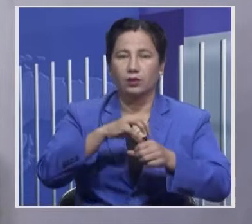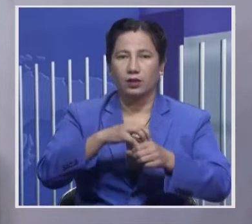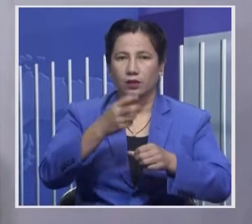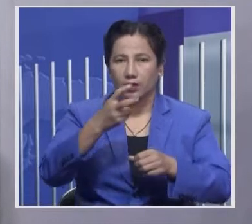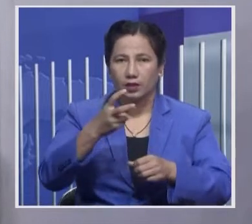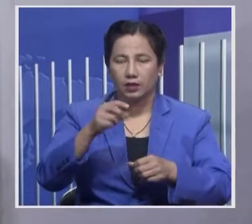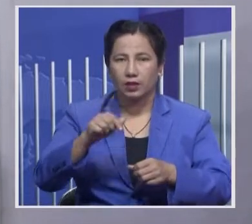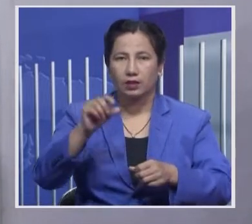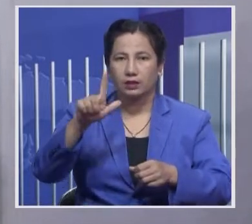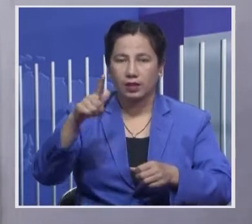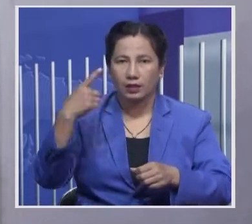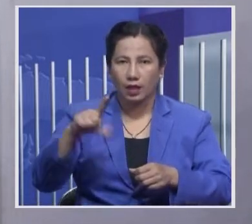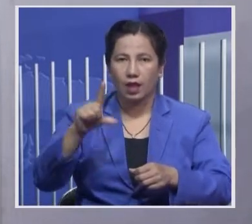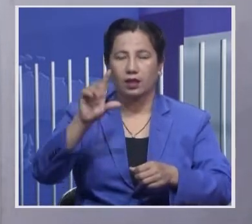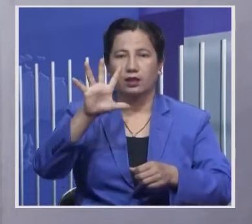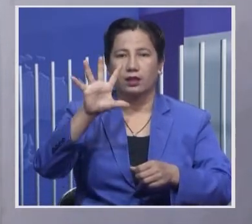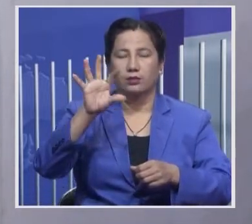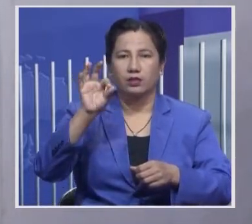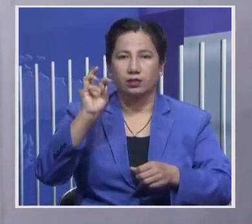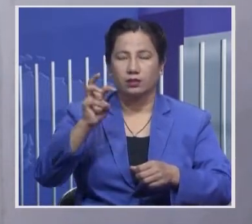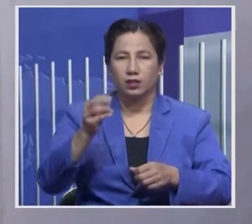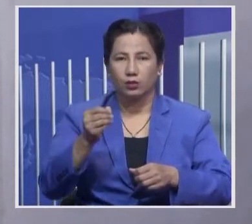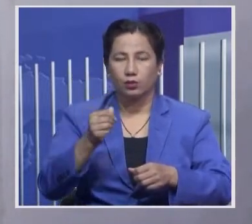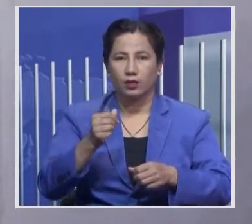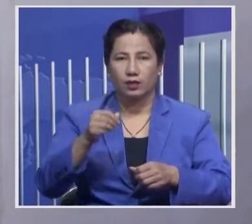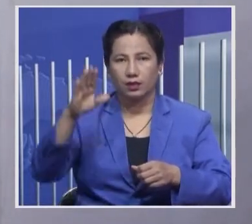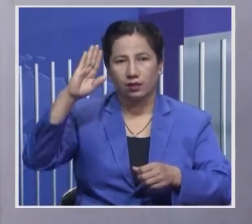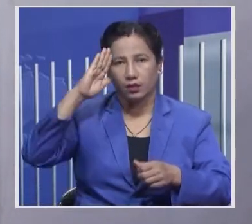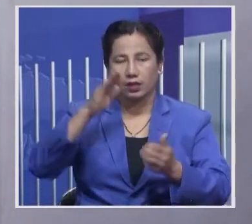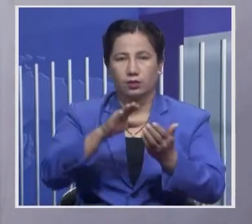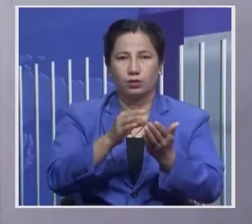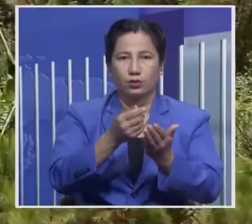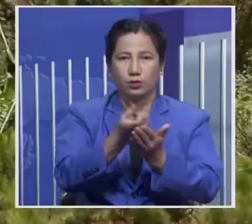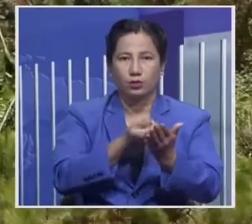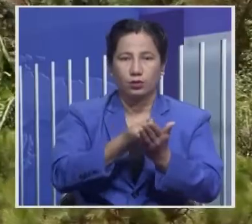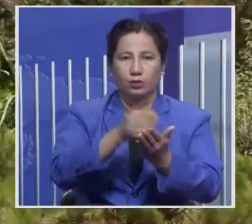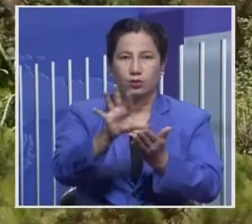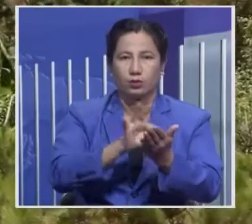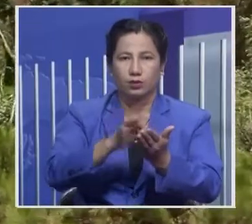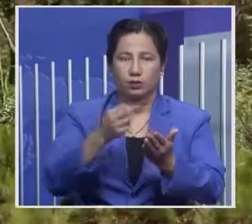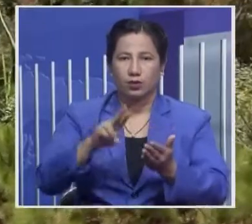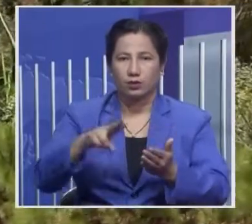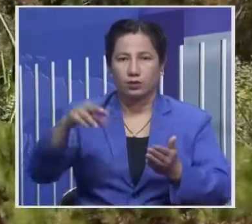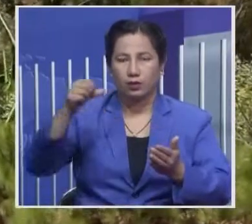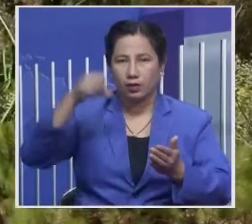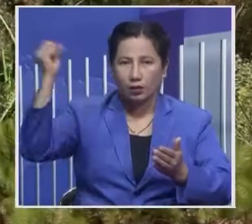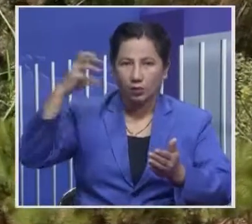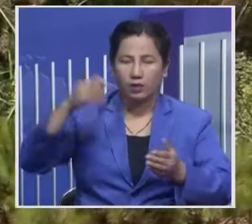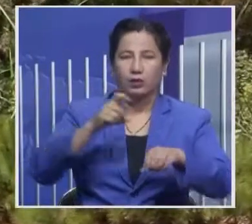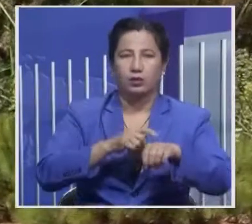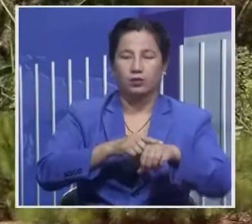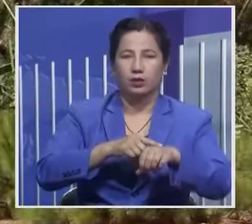अहिले 7,50,000 रुपियाँ चाहिँ हाम्रो राजस्व सङ्कलन भएको छ सम्पत्ति करको। वर्षायामको समयमा